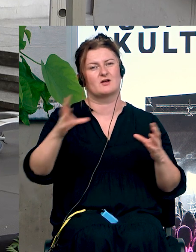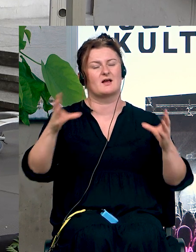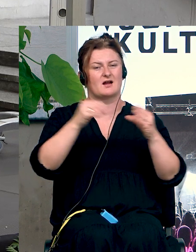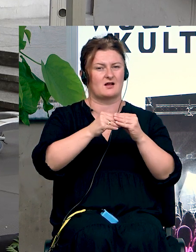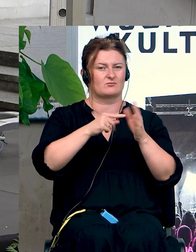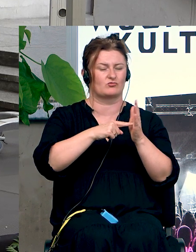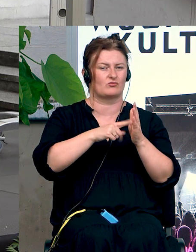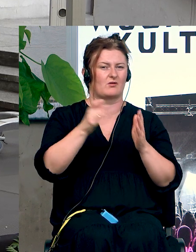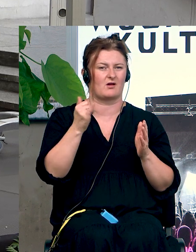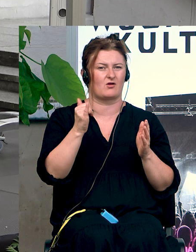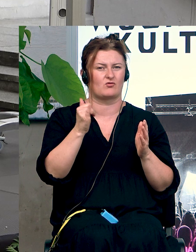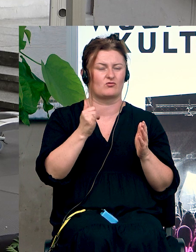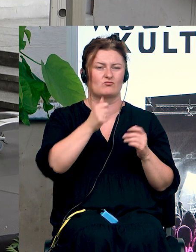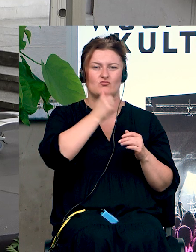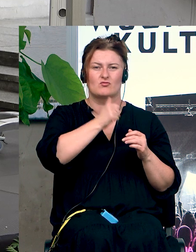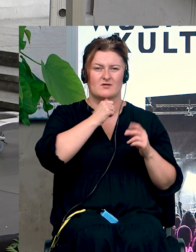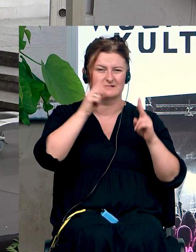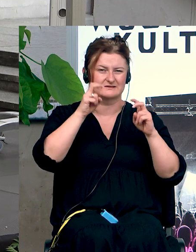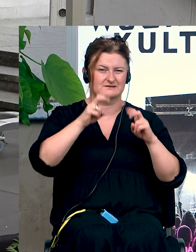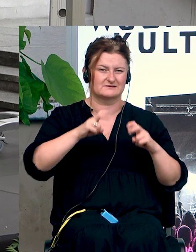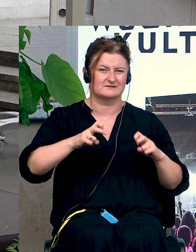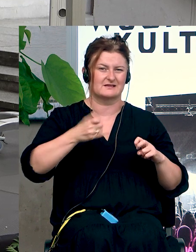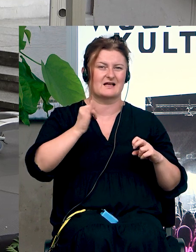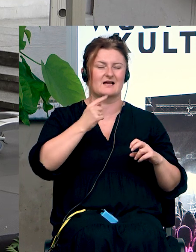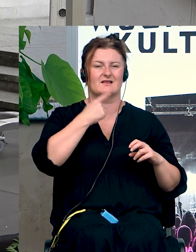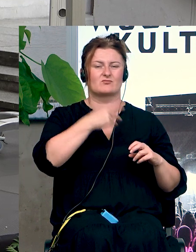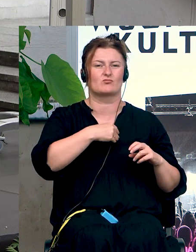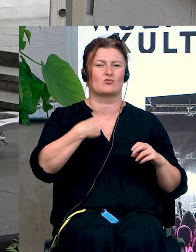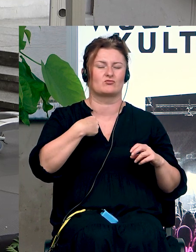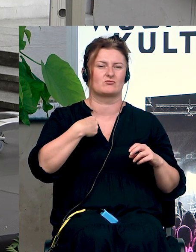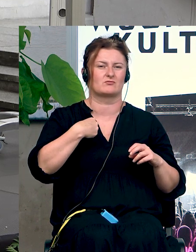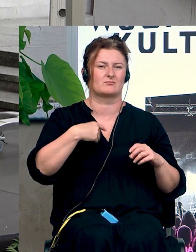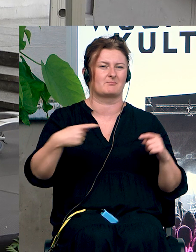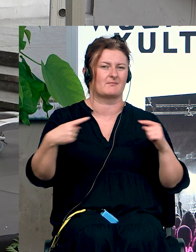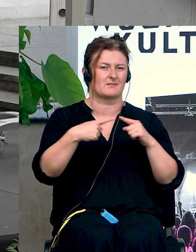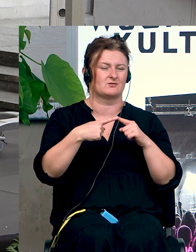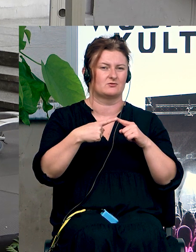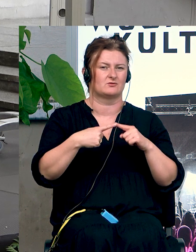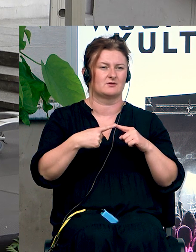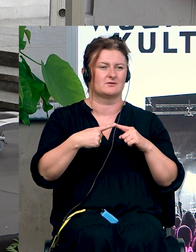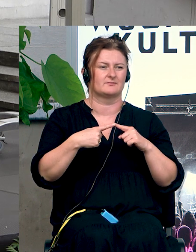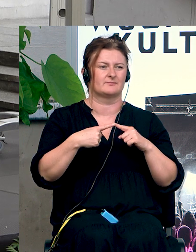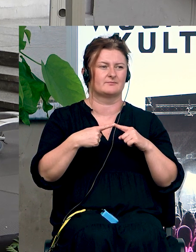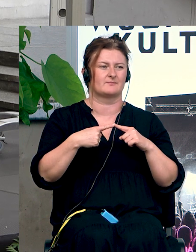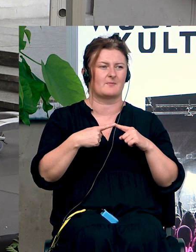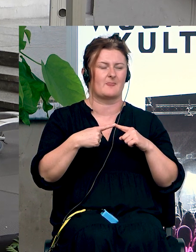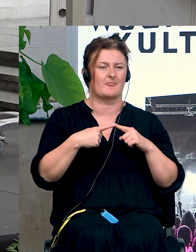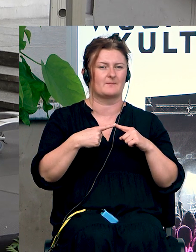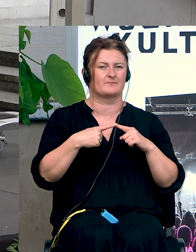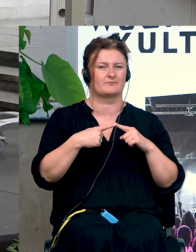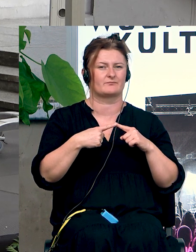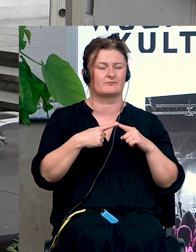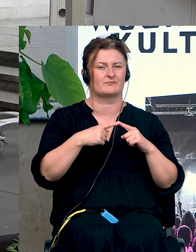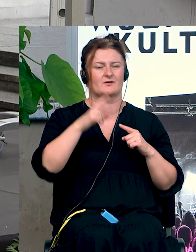to jakoś próbowaliście rozkminić, jak to może być po polsku. Чапнем єль